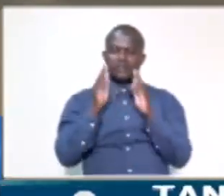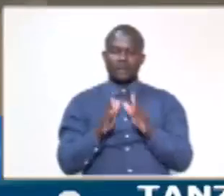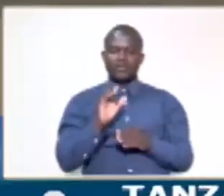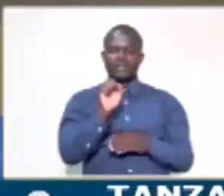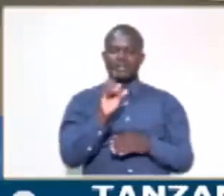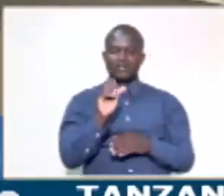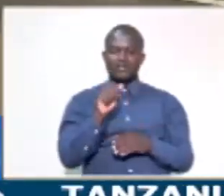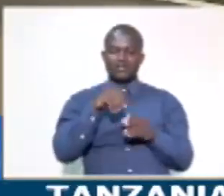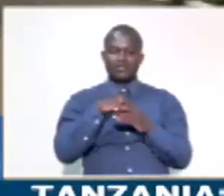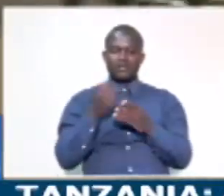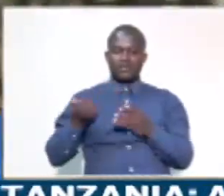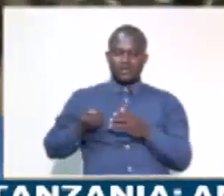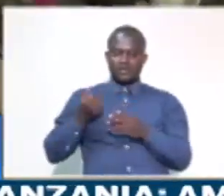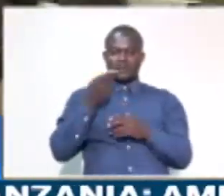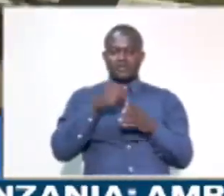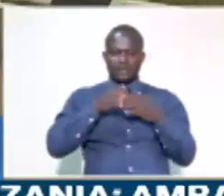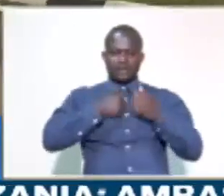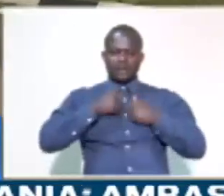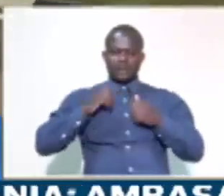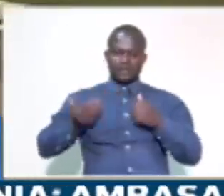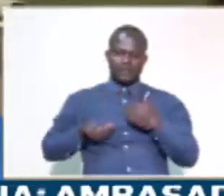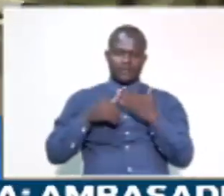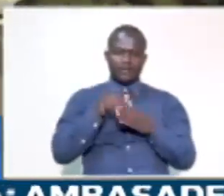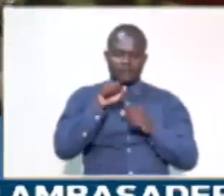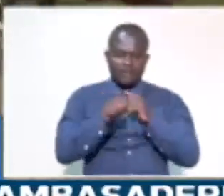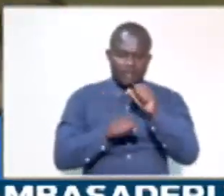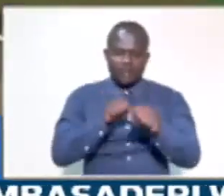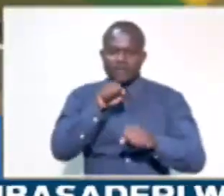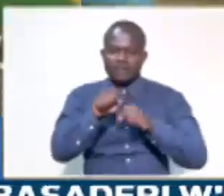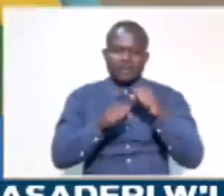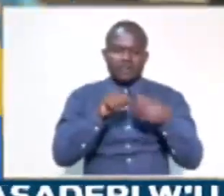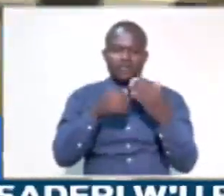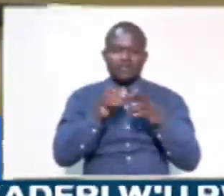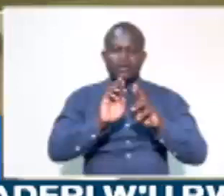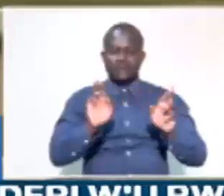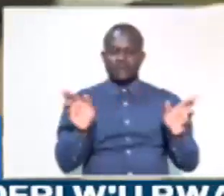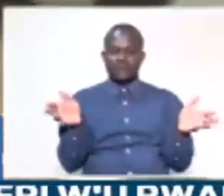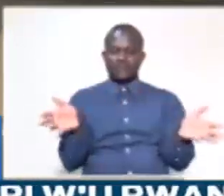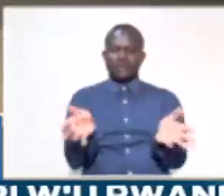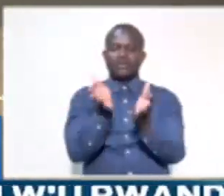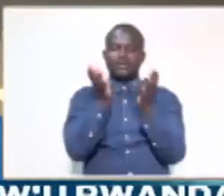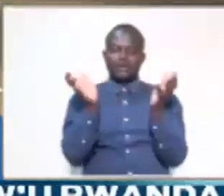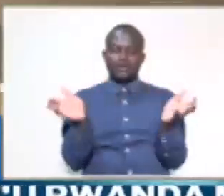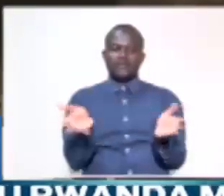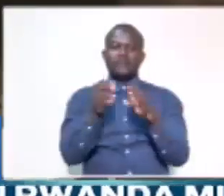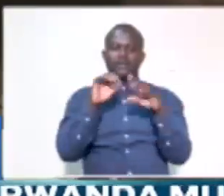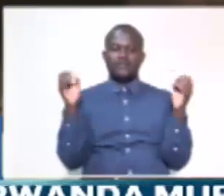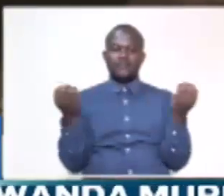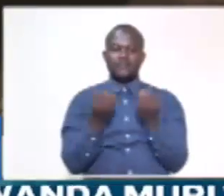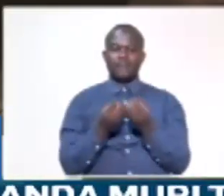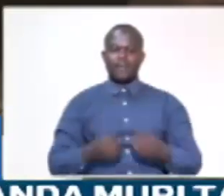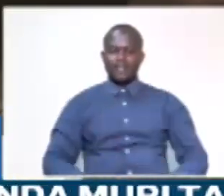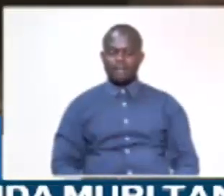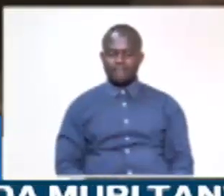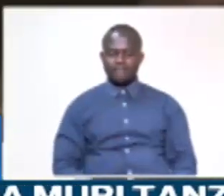Saidati Mutimukeye umwe mu bakobwa babiri b'abanyarwandakazi bari muri urugendo ngo biteguye guhindura benshi babakundisha uyu muryango. Like the sites